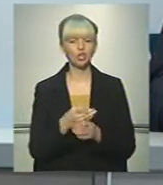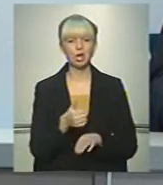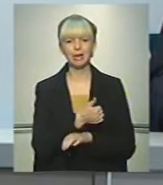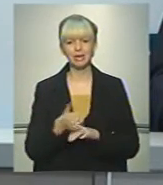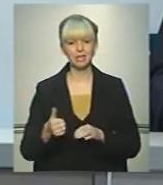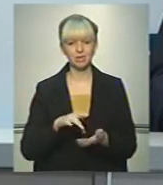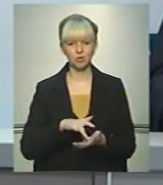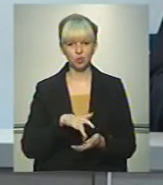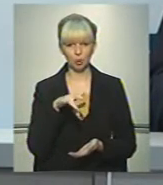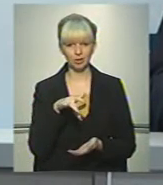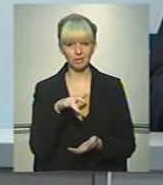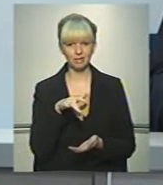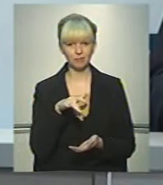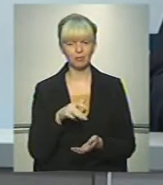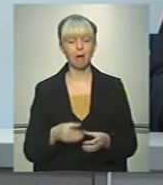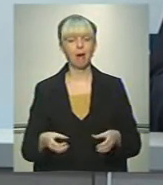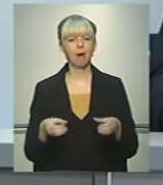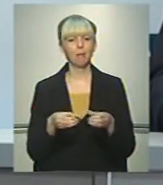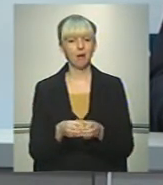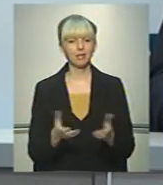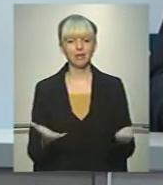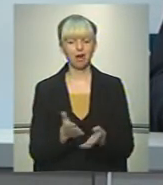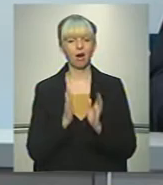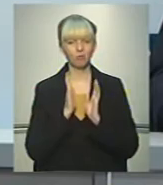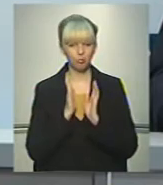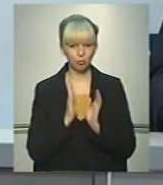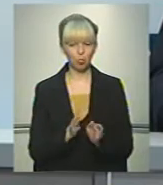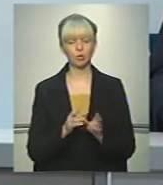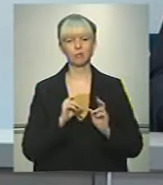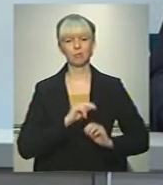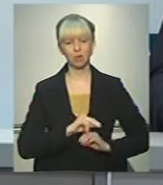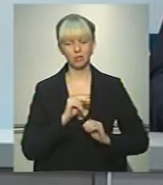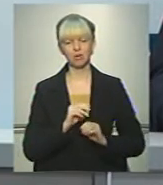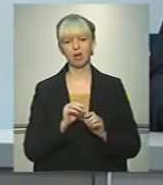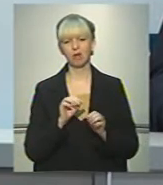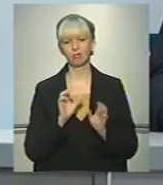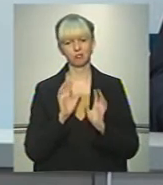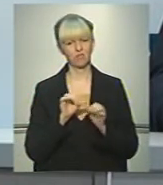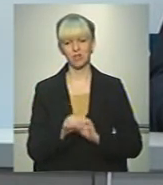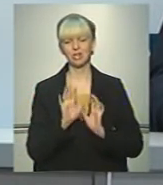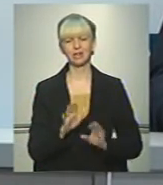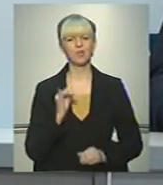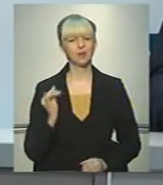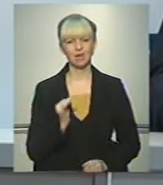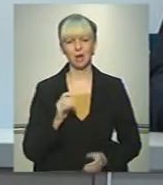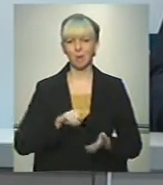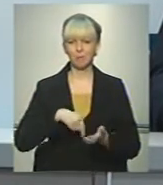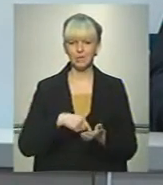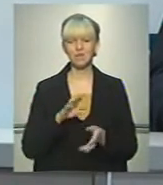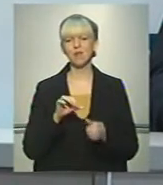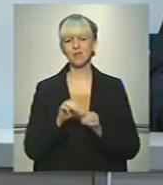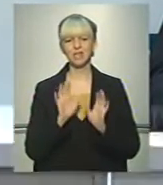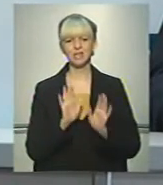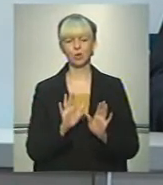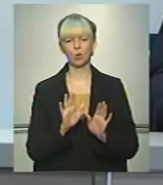лідерів в столиці, партія, яка буде працювати виключно в інтересах міста і виключно